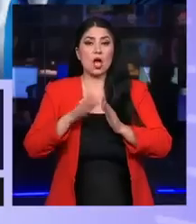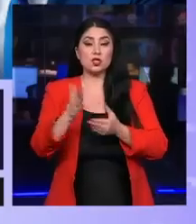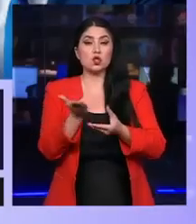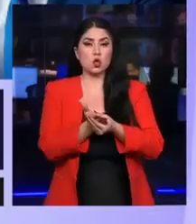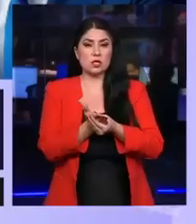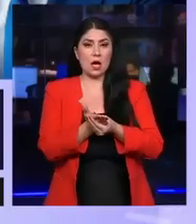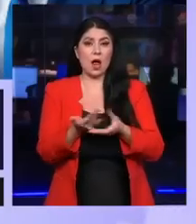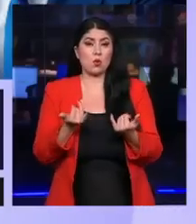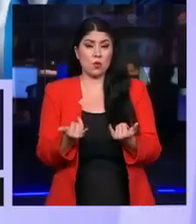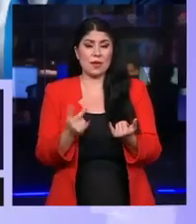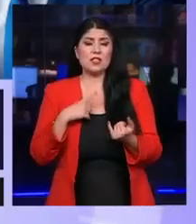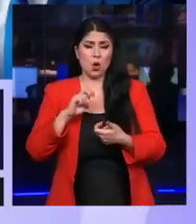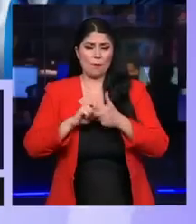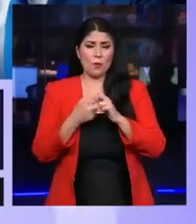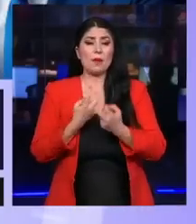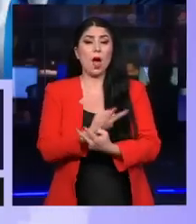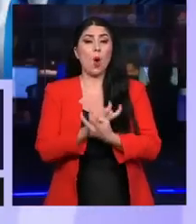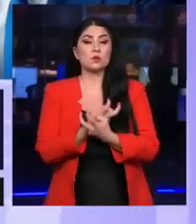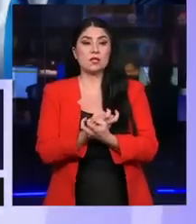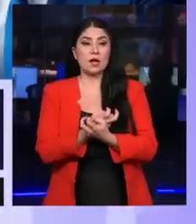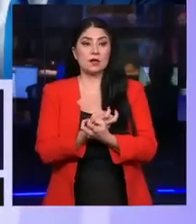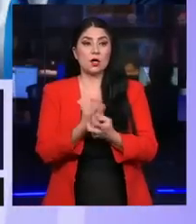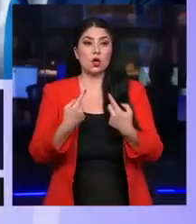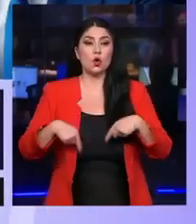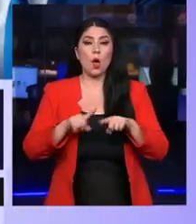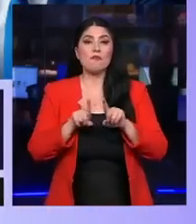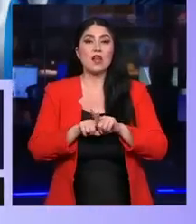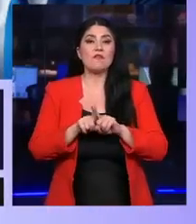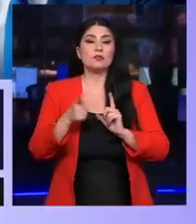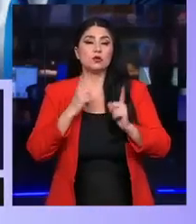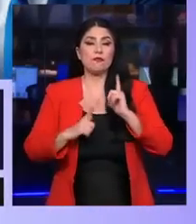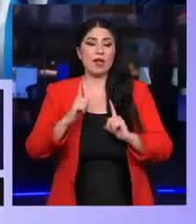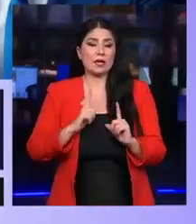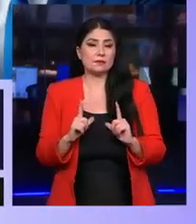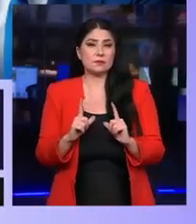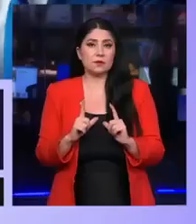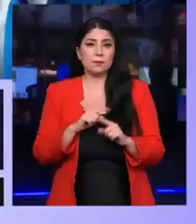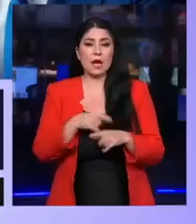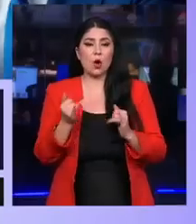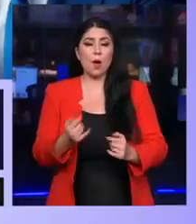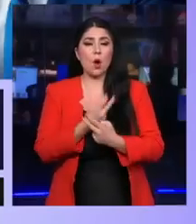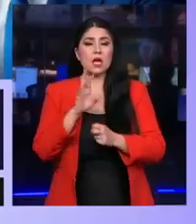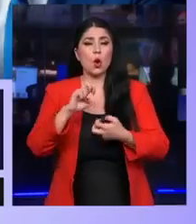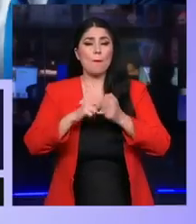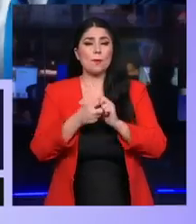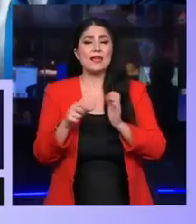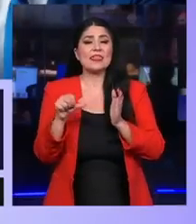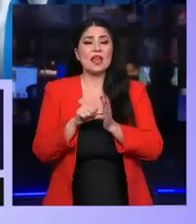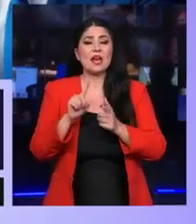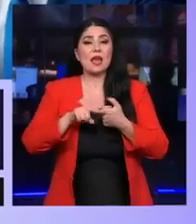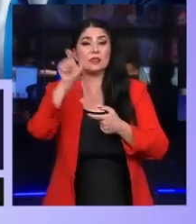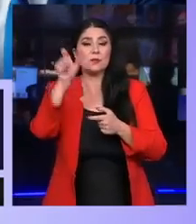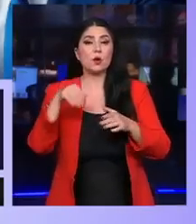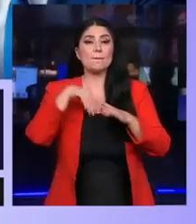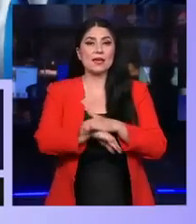dosar. Este o problemă austriacă. Noi am fost victimă până acum. Austria are o problemă internă cu migrația,